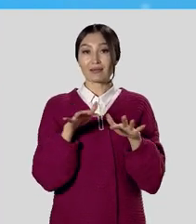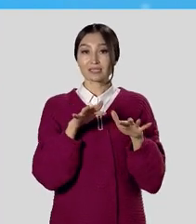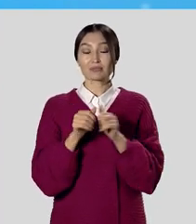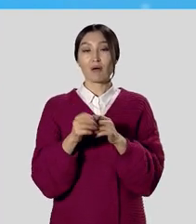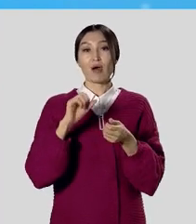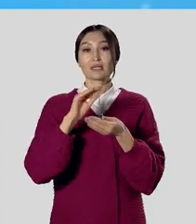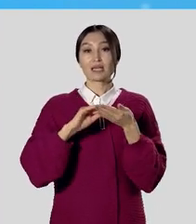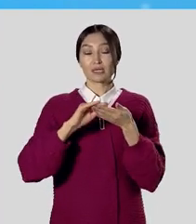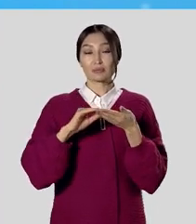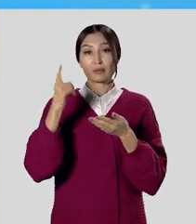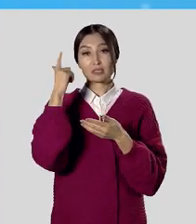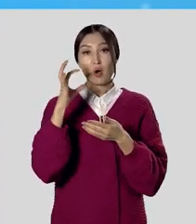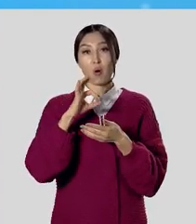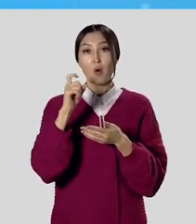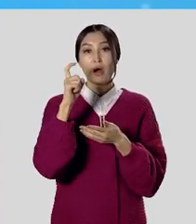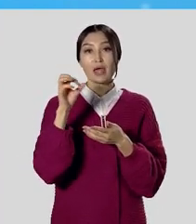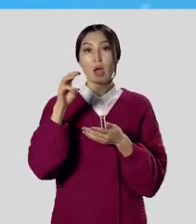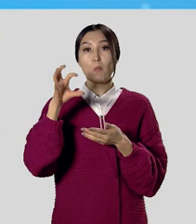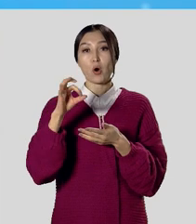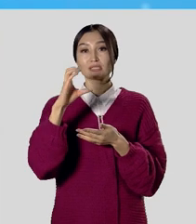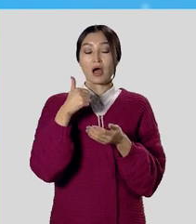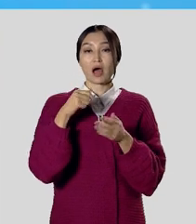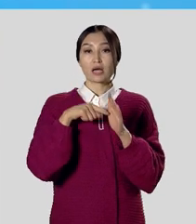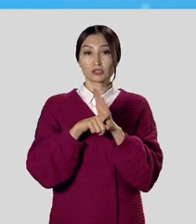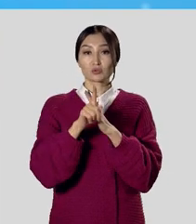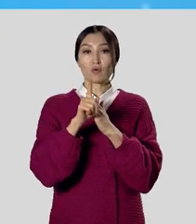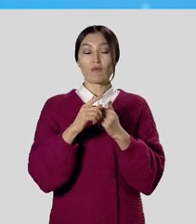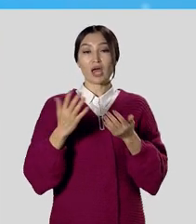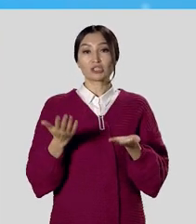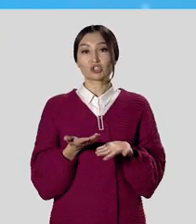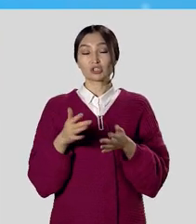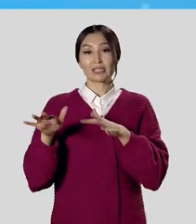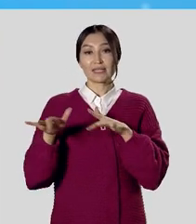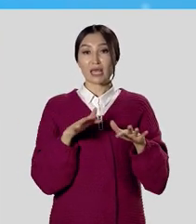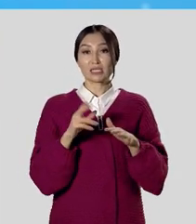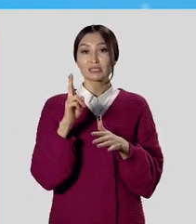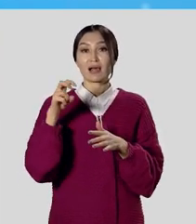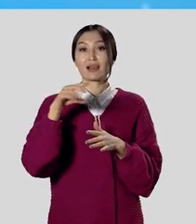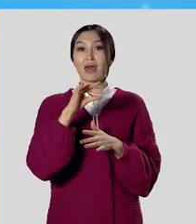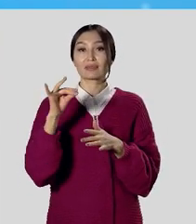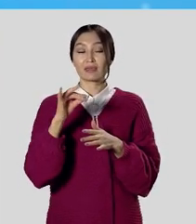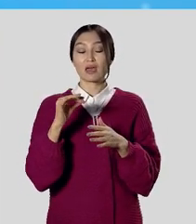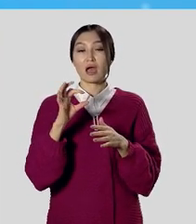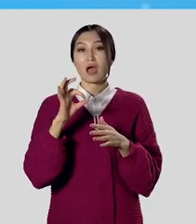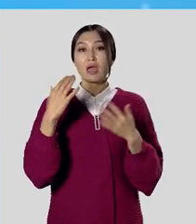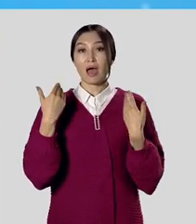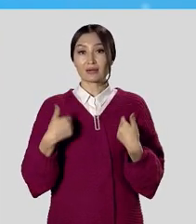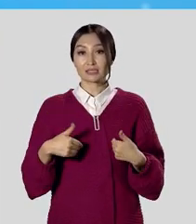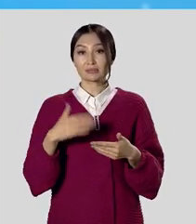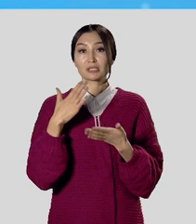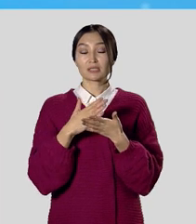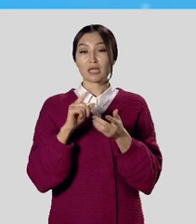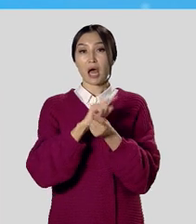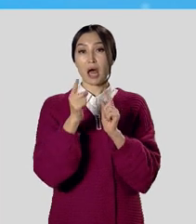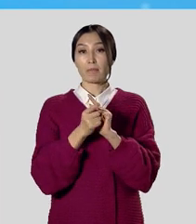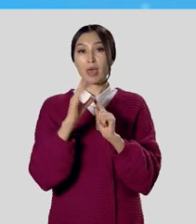закрепим знания о хемосинтезе. Основой жизнедеятельности клетки и организма являются